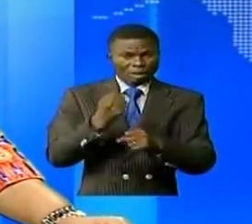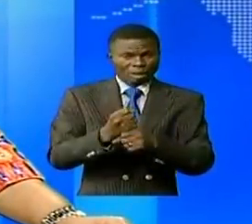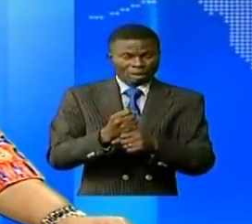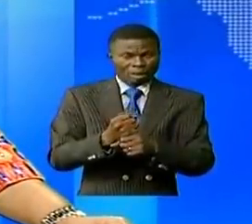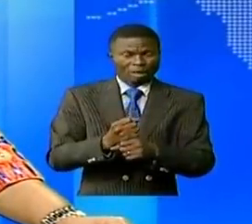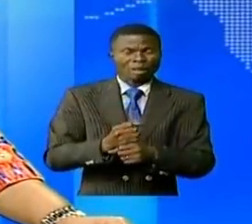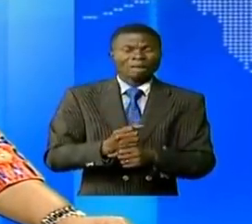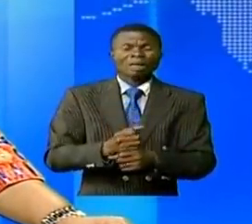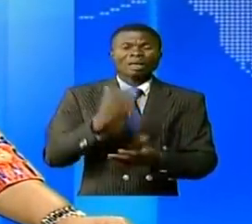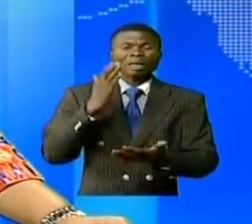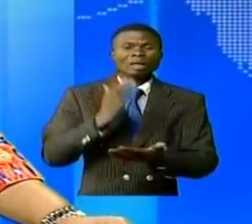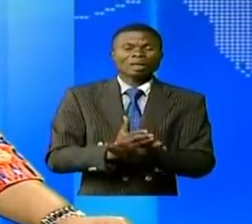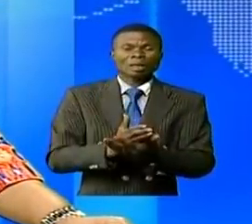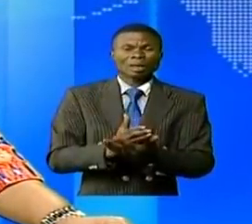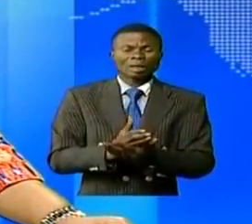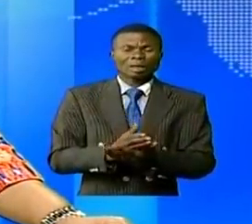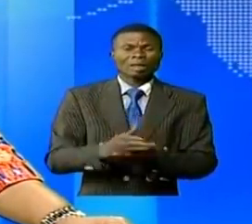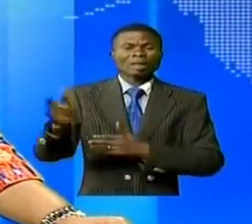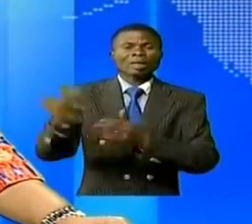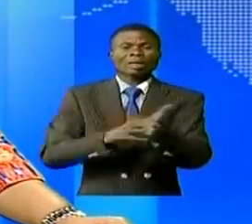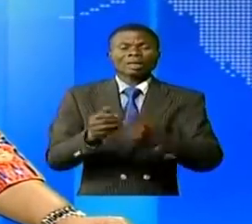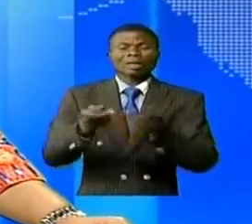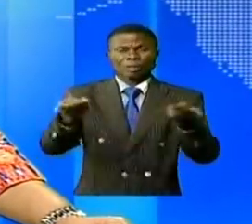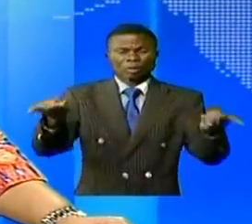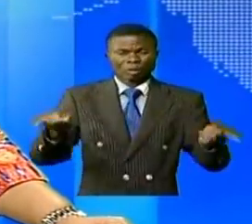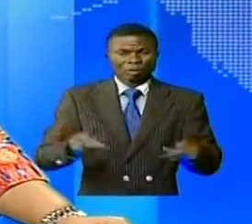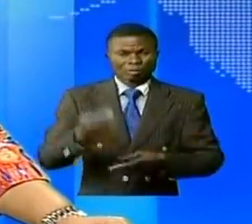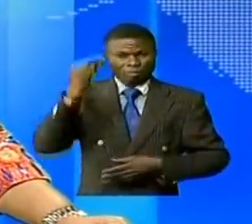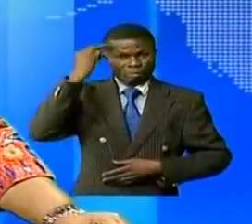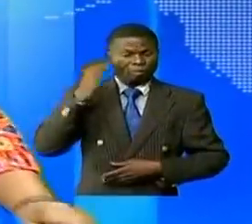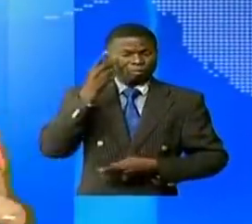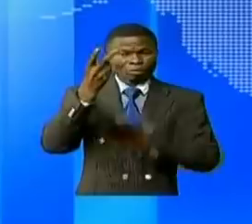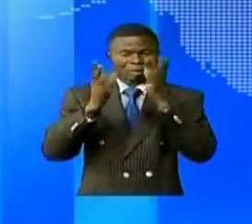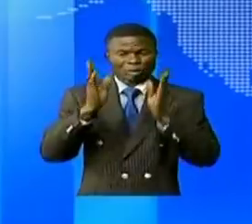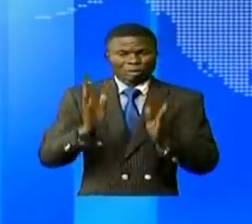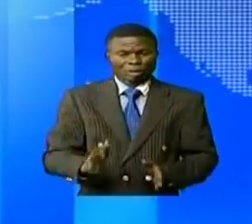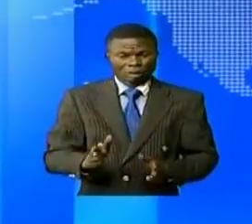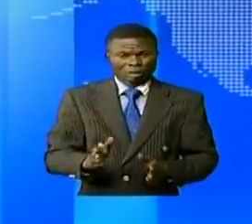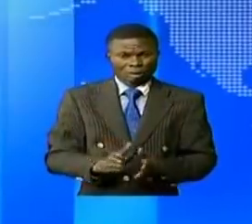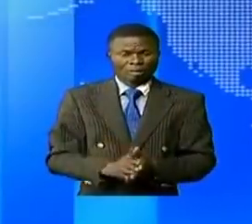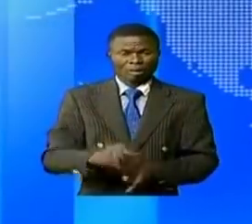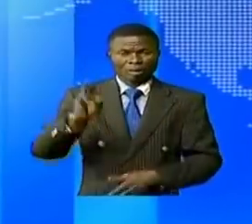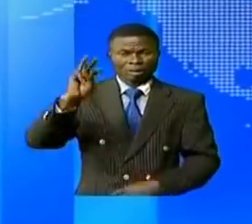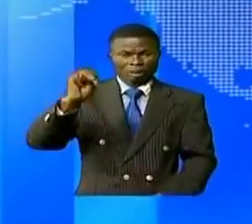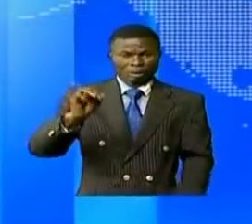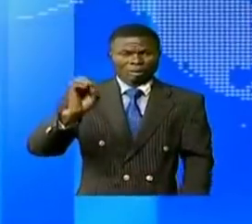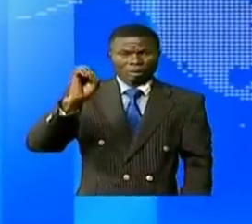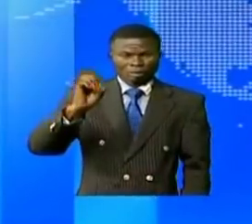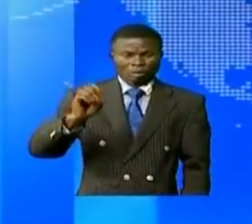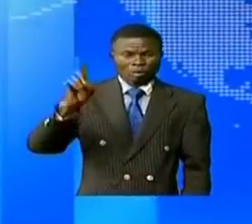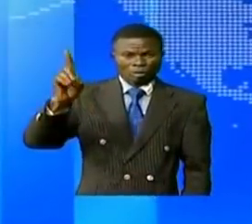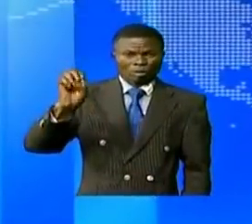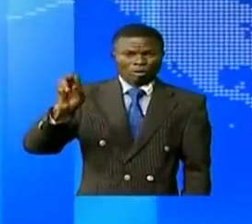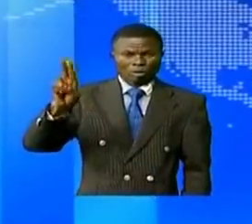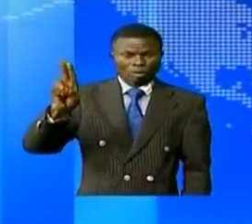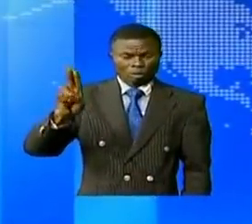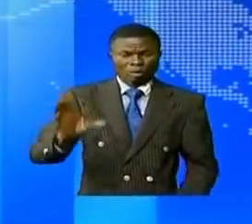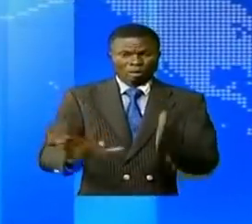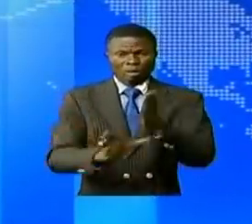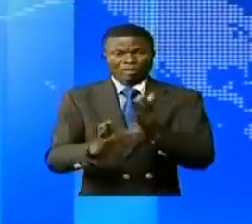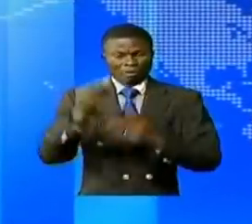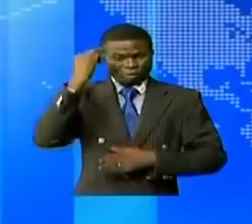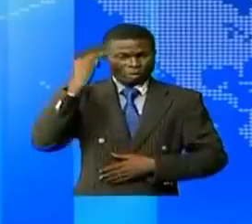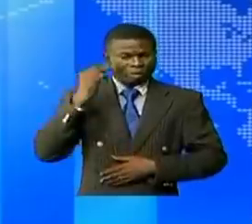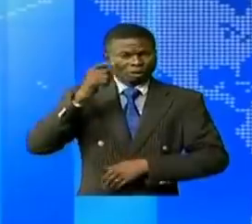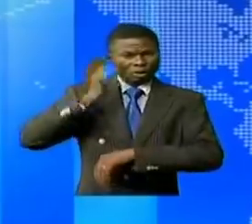à la spoliation du terrain de ce site. Le ministre du Tourisme, Moderon Simba, se fait accompagner du vice-ministre de la Justice